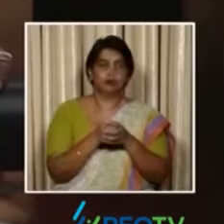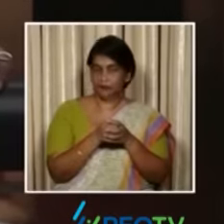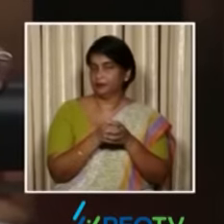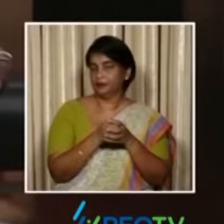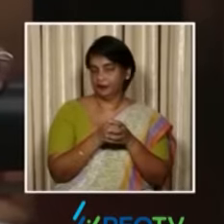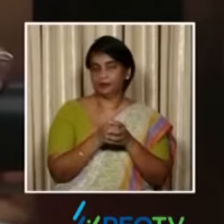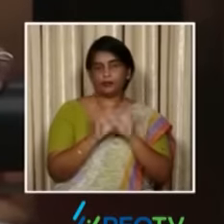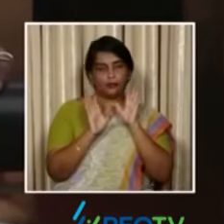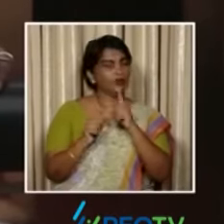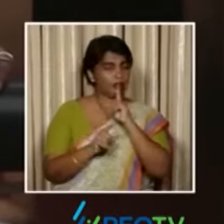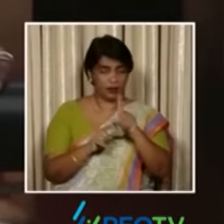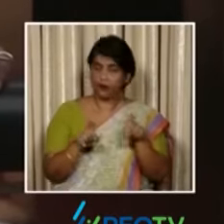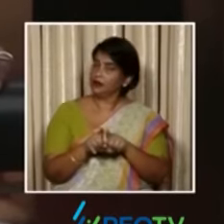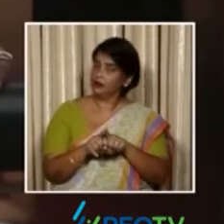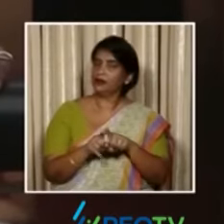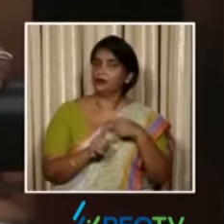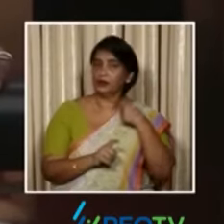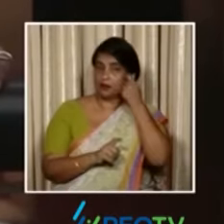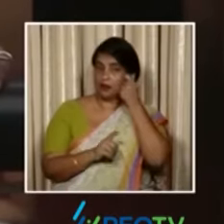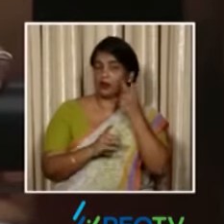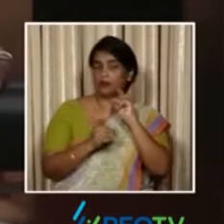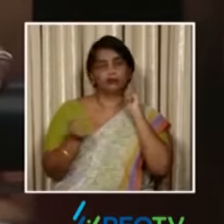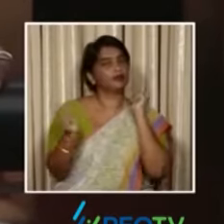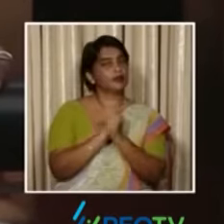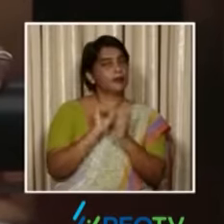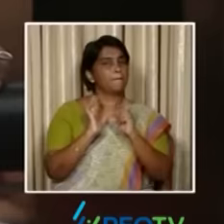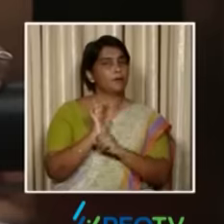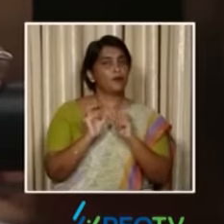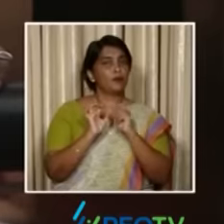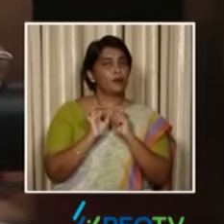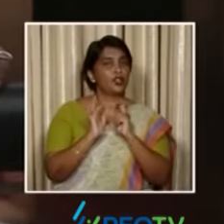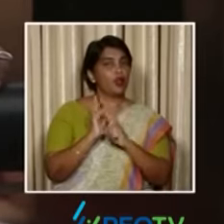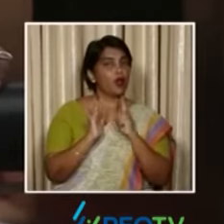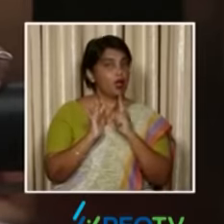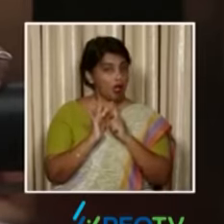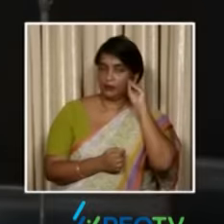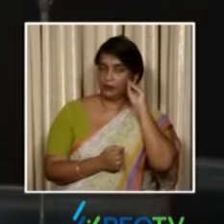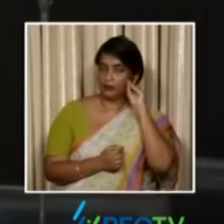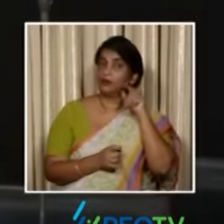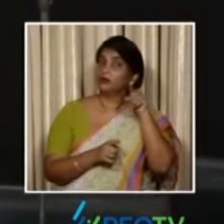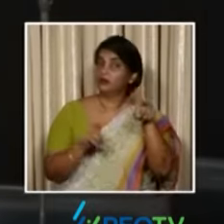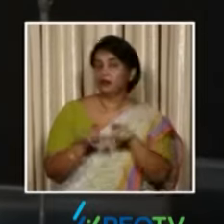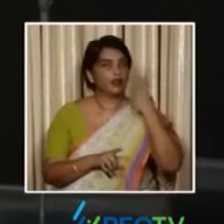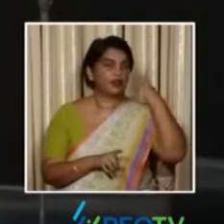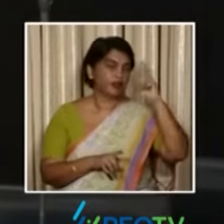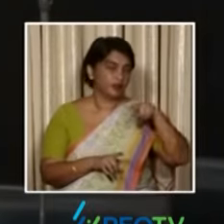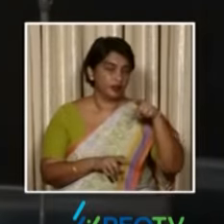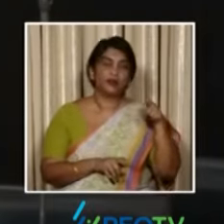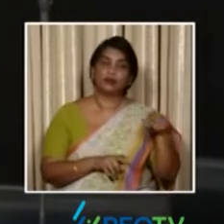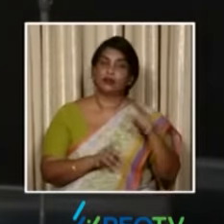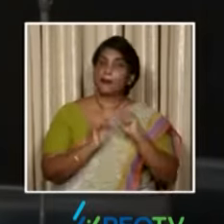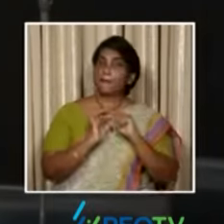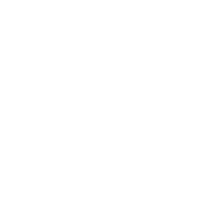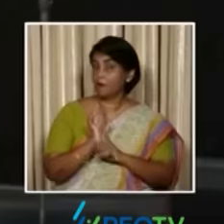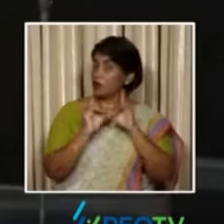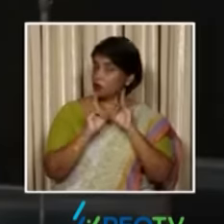කරනවා. හැබැයි එහෙම තියෙන ගමන් යෝජිත ආර්ථික පරිවර්තන පනතෙන් BOI එක වෙනුවට ආයතන පහක් ඇති වෙනවා. අපි විශ්වාස කරනවා මේ පනත් කෙටුම්